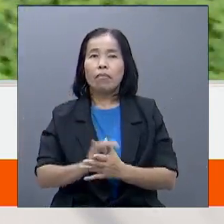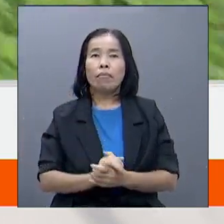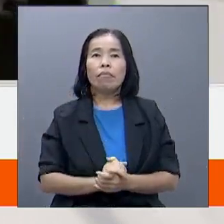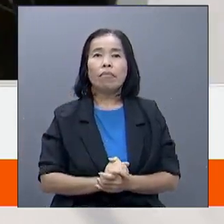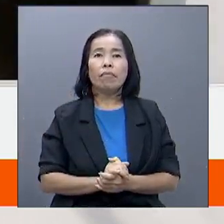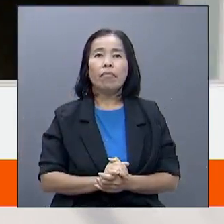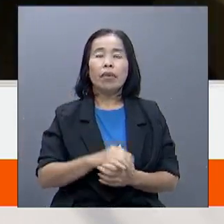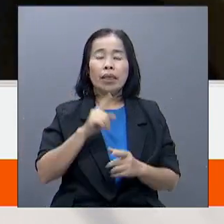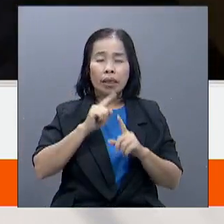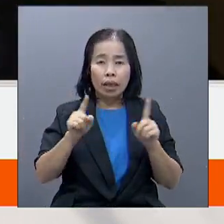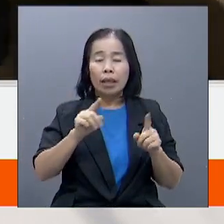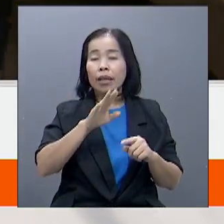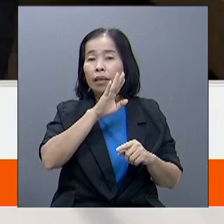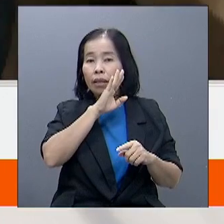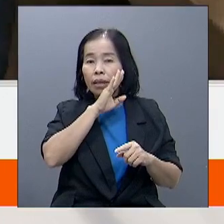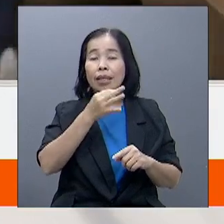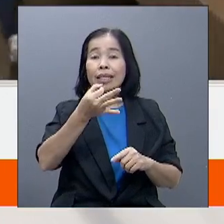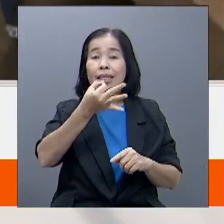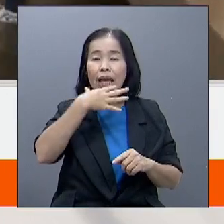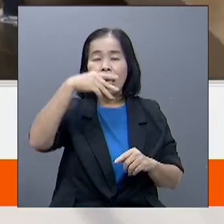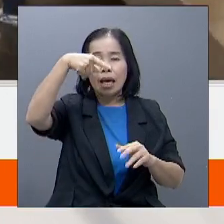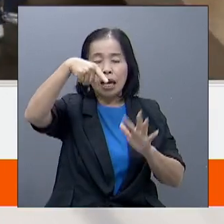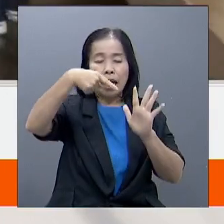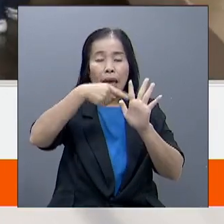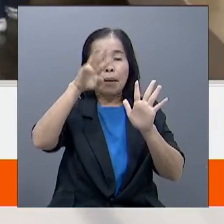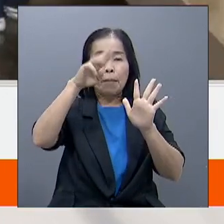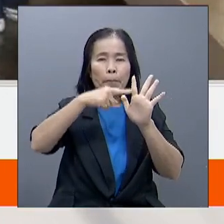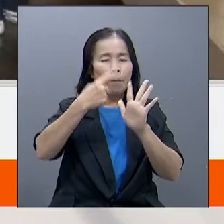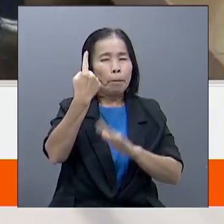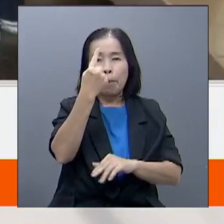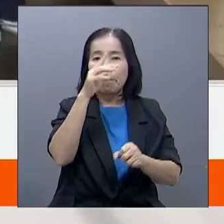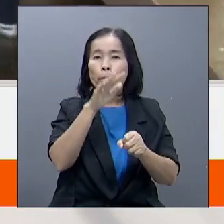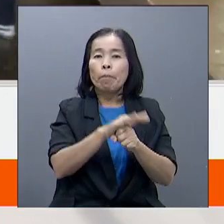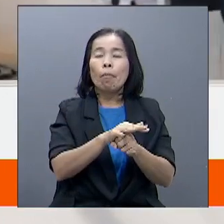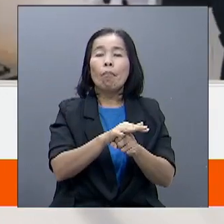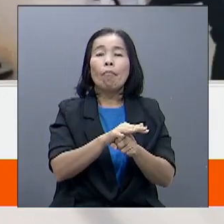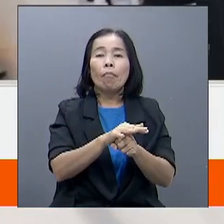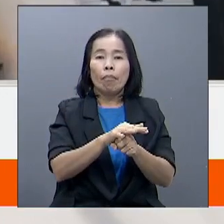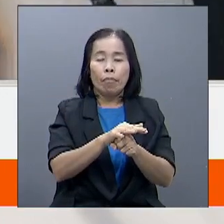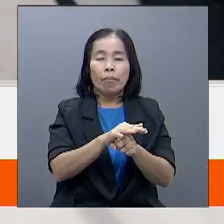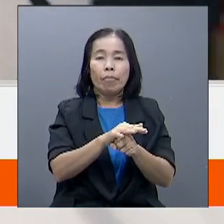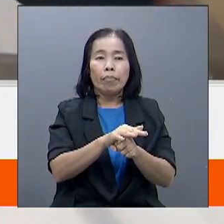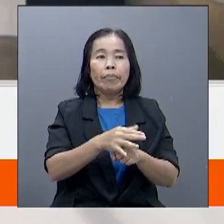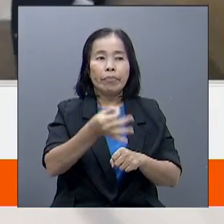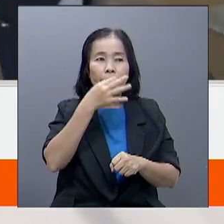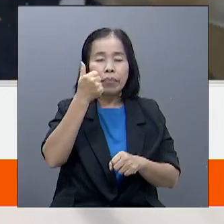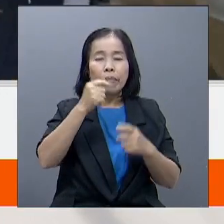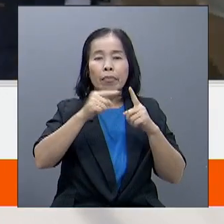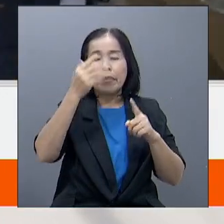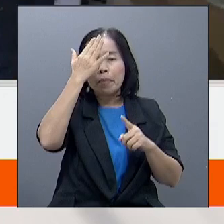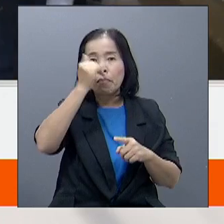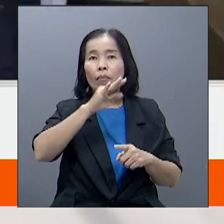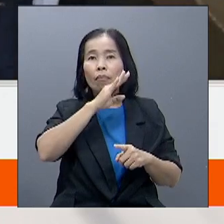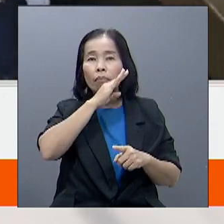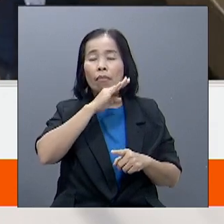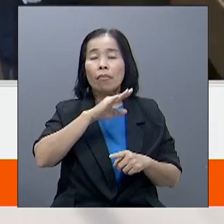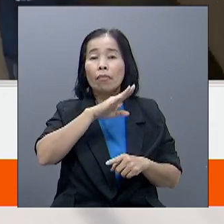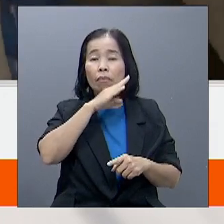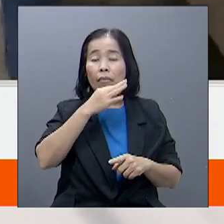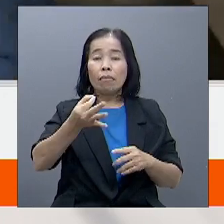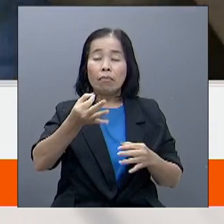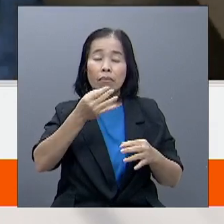ข้ยกเว้นยาพาราเซตอย่างเดียวนะครับตัวอื่นเนี่ยโอกาสที่จะทำให้อาการของโรคไข้เลือดออก